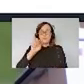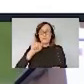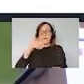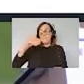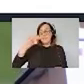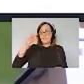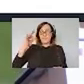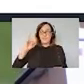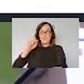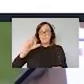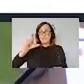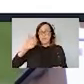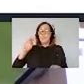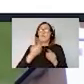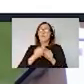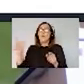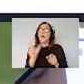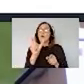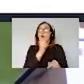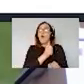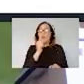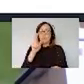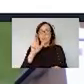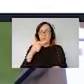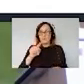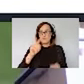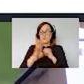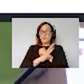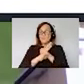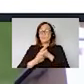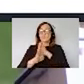i wpisali kod 907326, a ja za chwilę